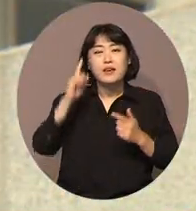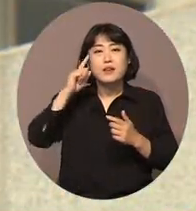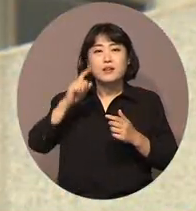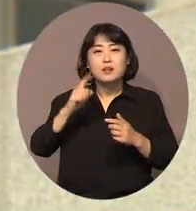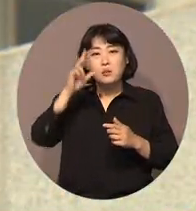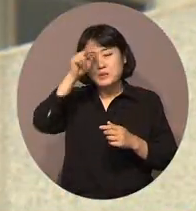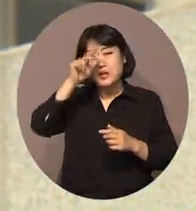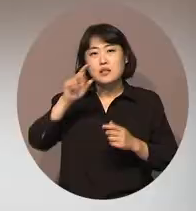항소했습니다